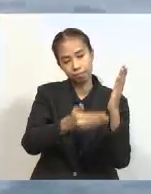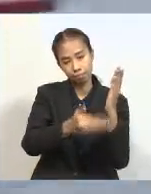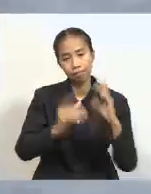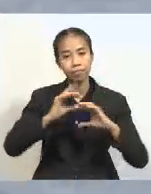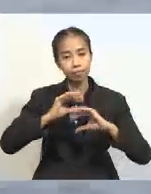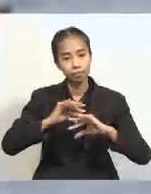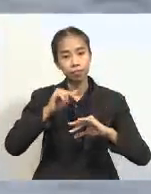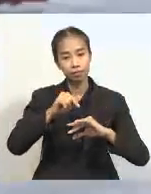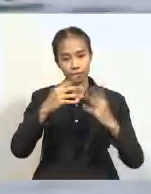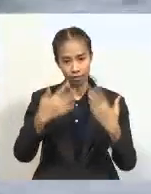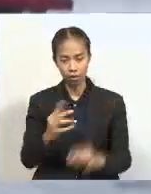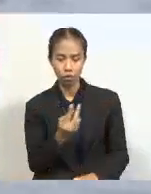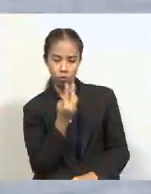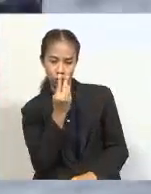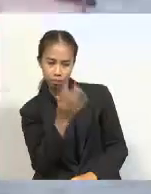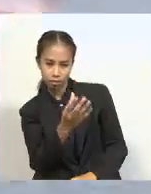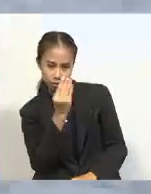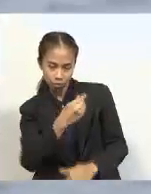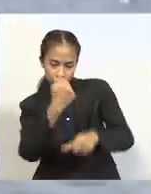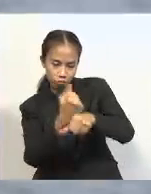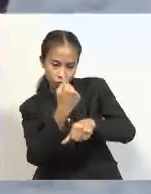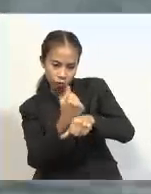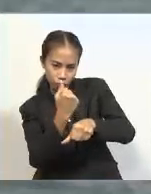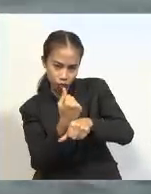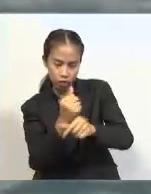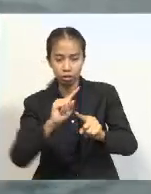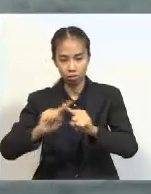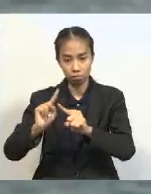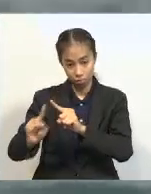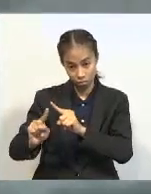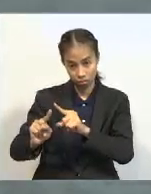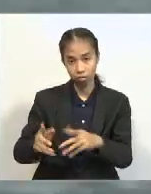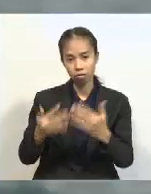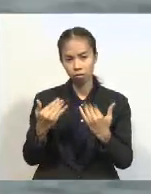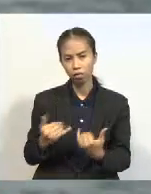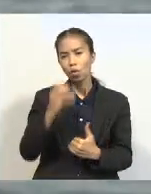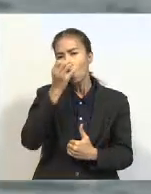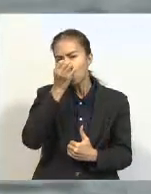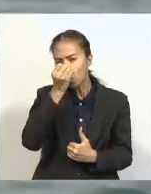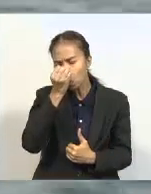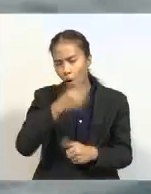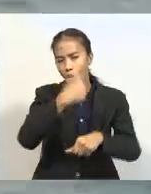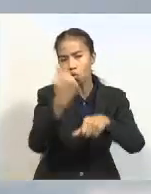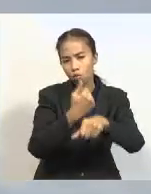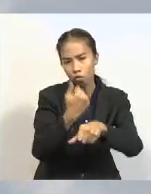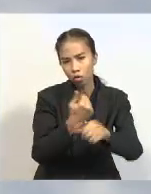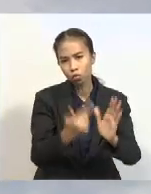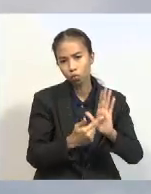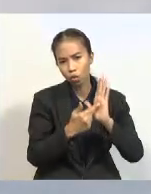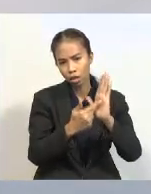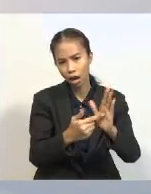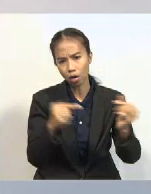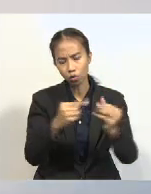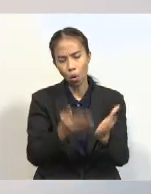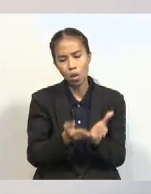ระยองและจะชมการฝึกบริหารวิกฤตการณ์ระดับชาติโดยจะมีการจำลองสถานการณ์ทั้งการฝึกสาธิตการปราบปรามการ